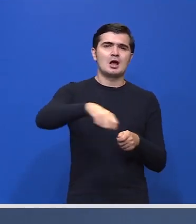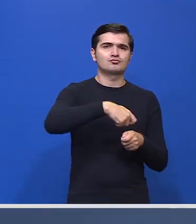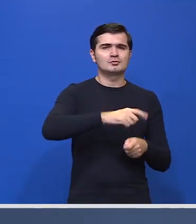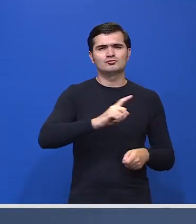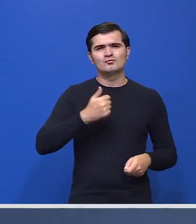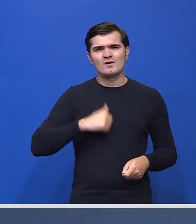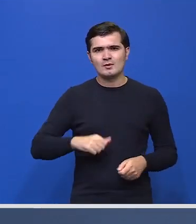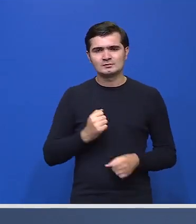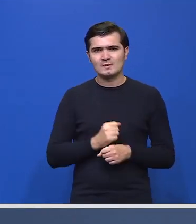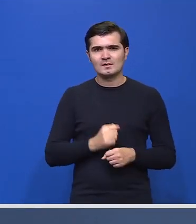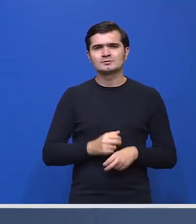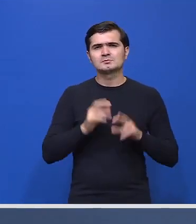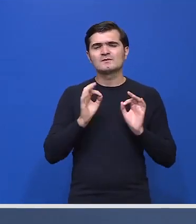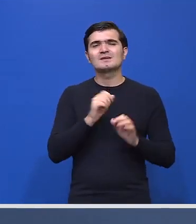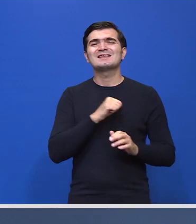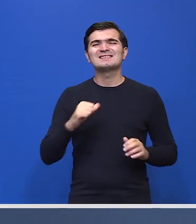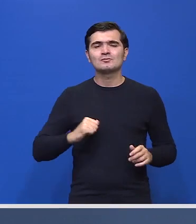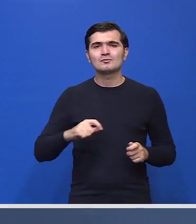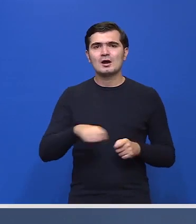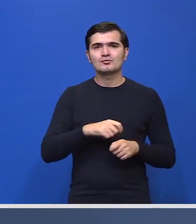ajustăm, să fie singura ajustare fiscală,